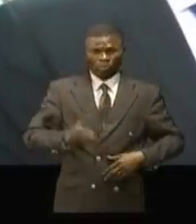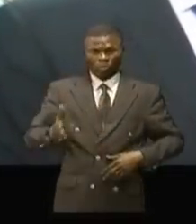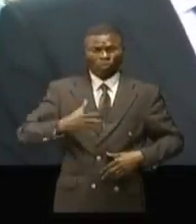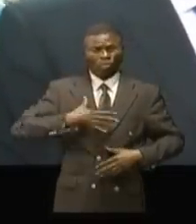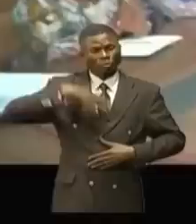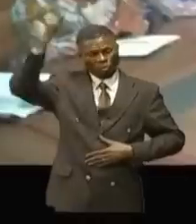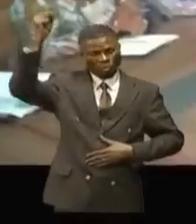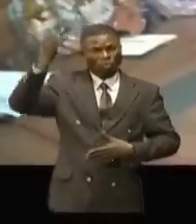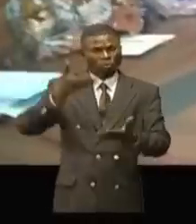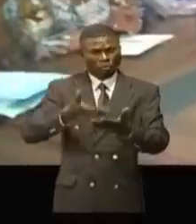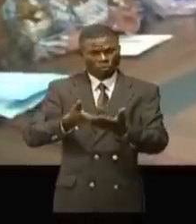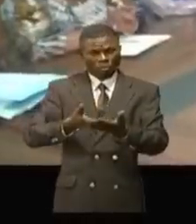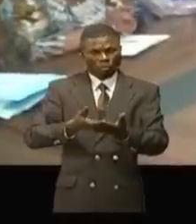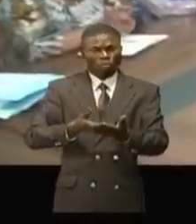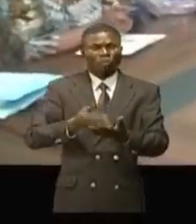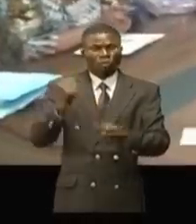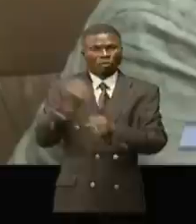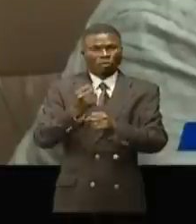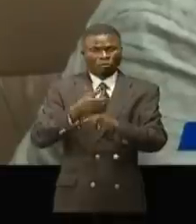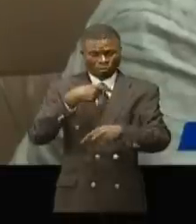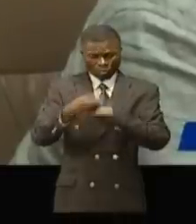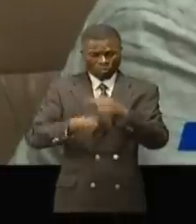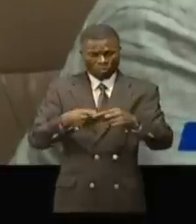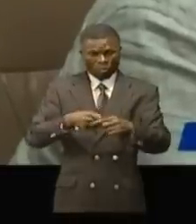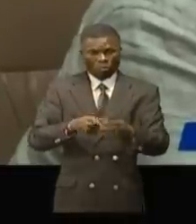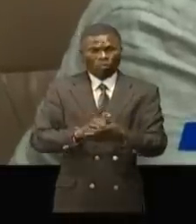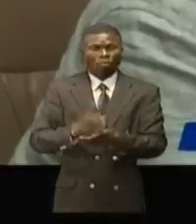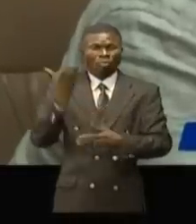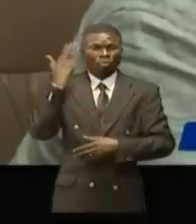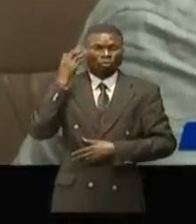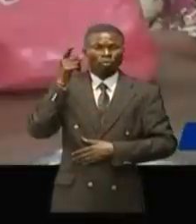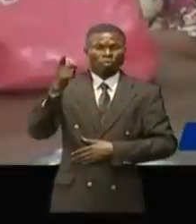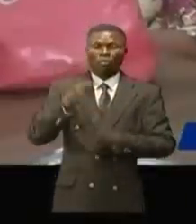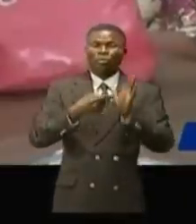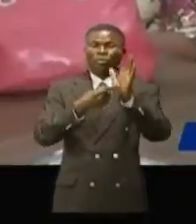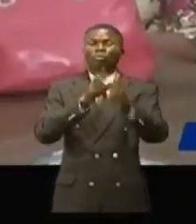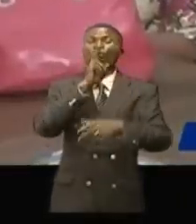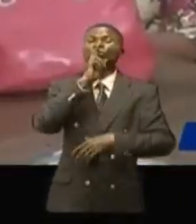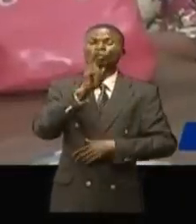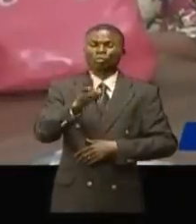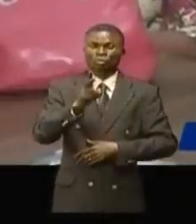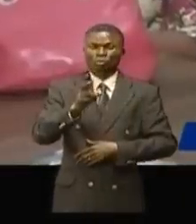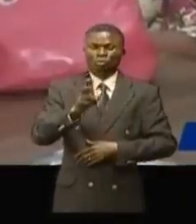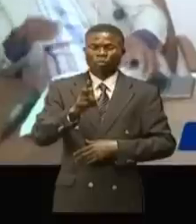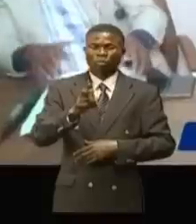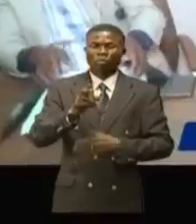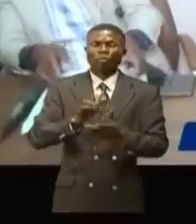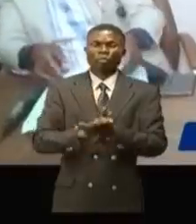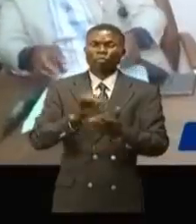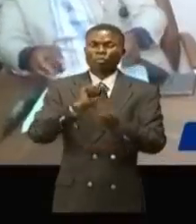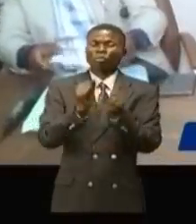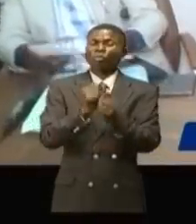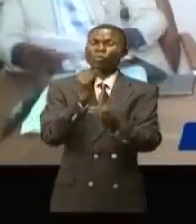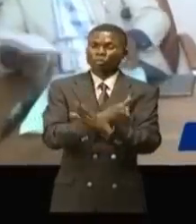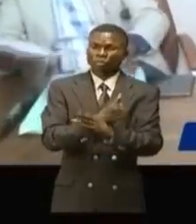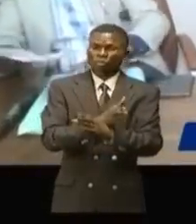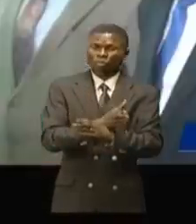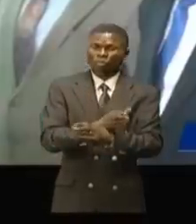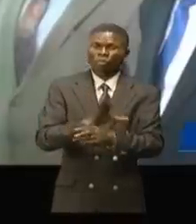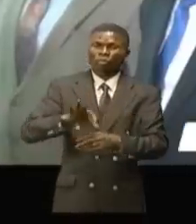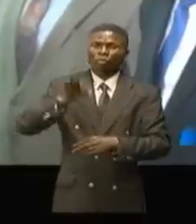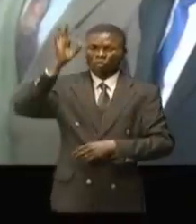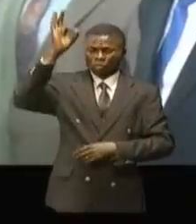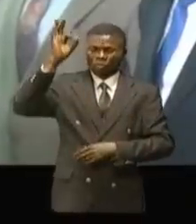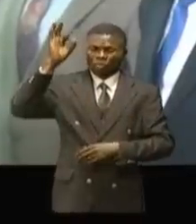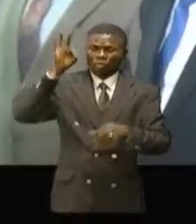Félix-Antoine Tshisekedi. Cette démarche amorcée par Tony Kankouchikou prouve à suffisance que les projecteurs sont braqués sur les chemins qui mènent